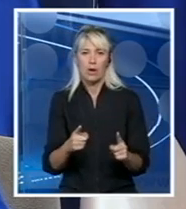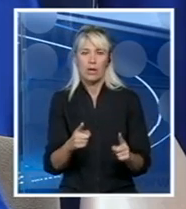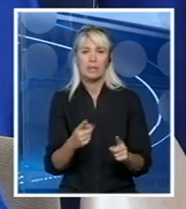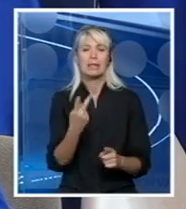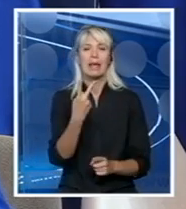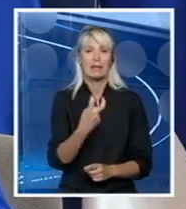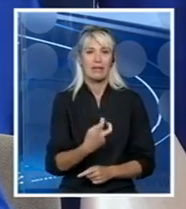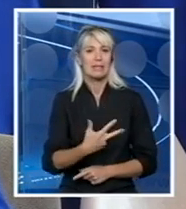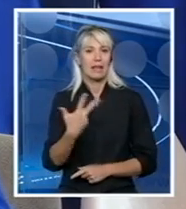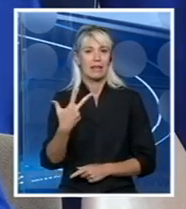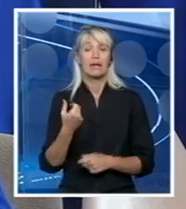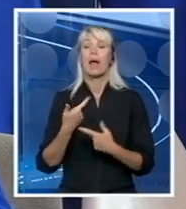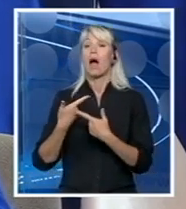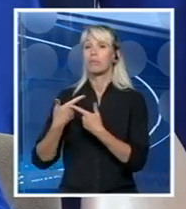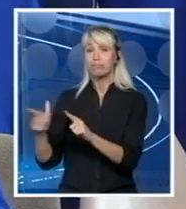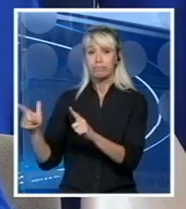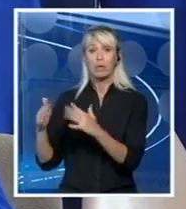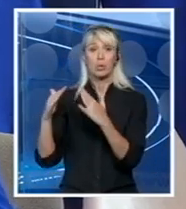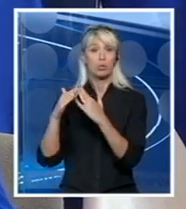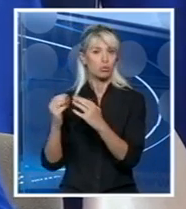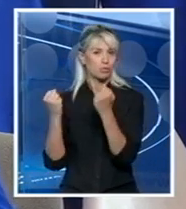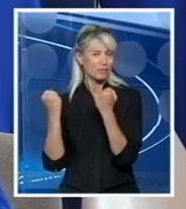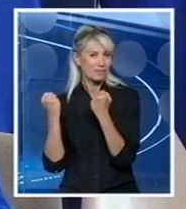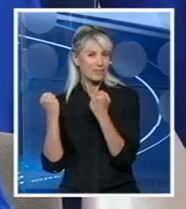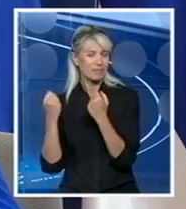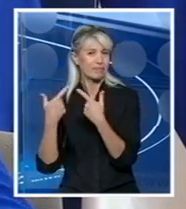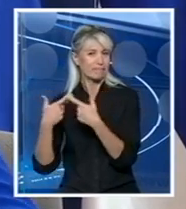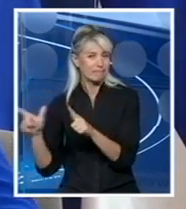a otpušteno sa bolničkog lečenja